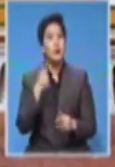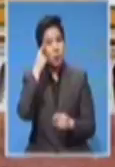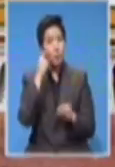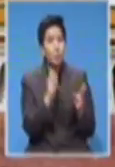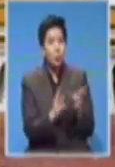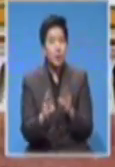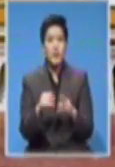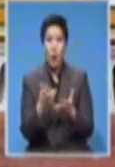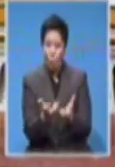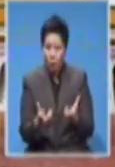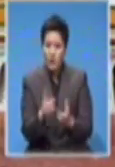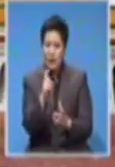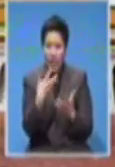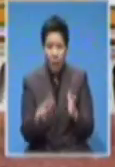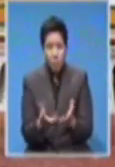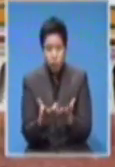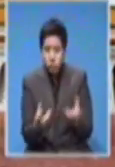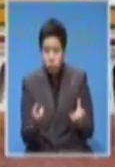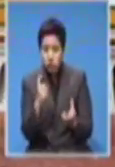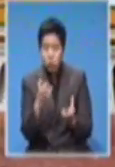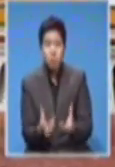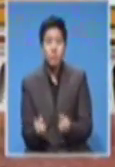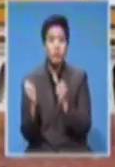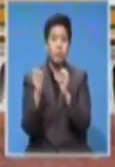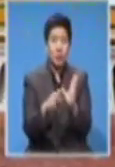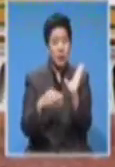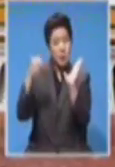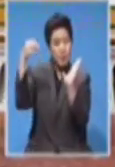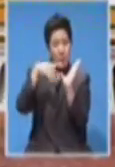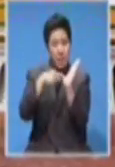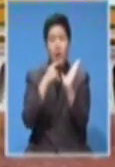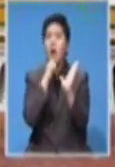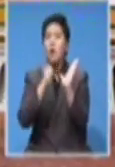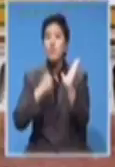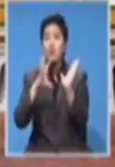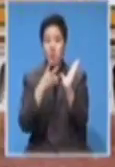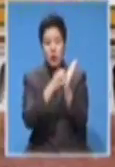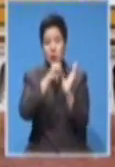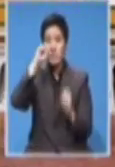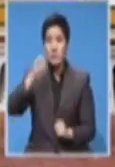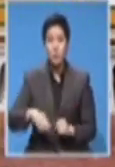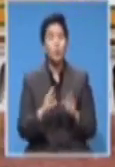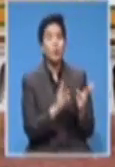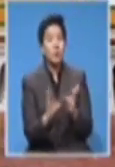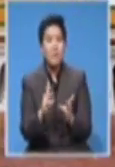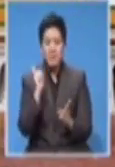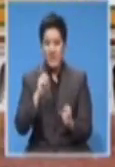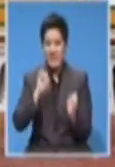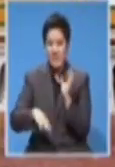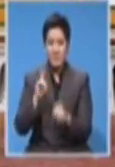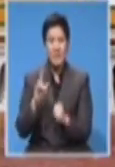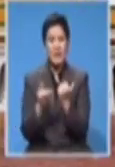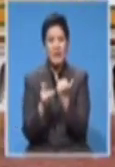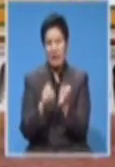ขจัดวัสดุที่มันใช้แล้วจากแผงโซลาร์เซลล์ที่มันหมดอายุแล้วอะไรเหล่านี้นะเป็นขยะทางอิเล็กทรอนิกส์นะครับ